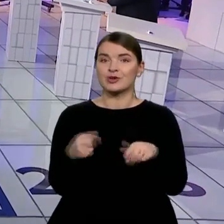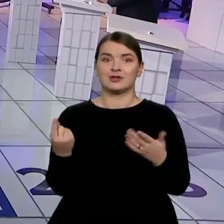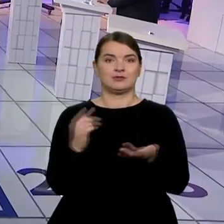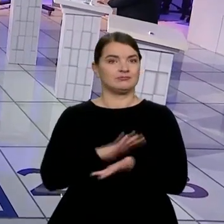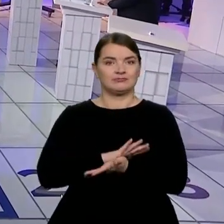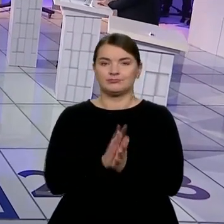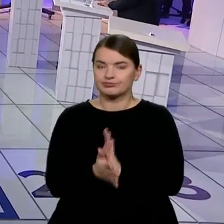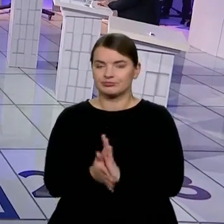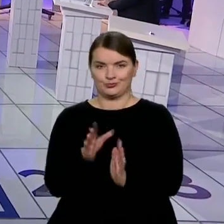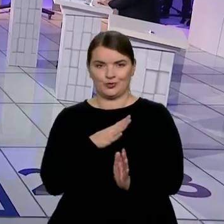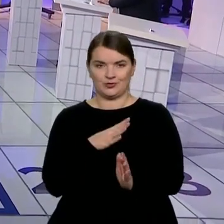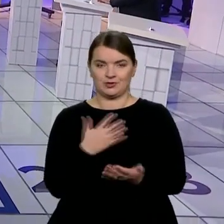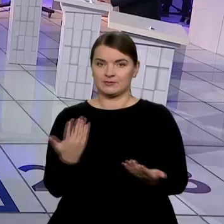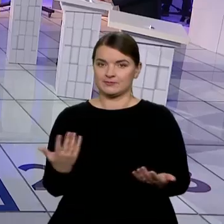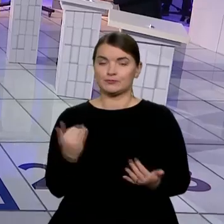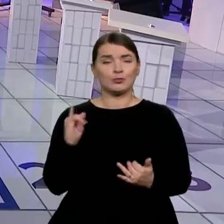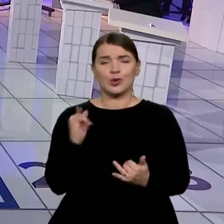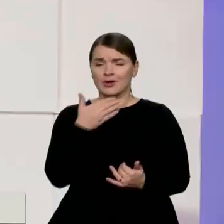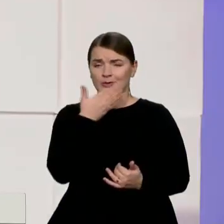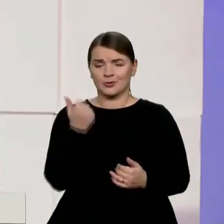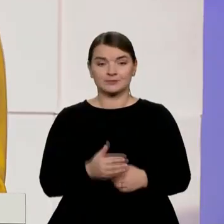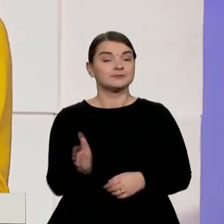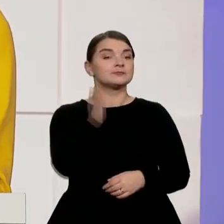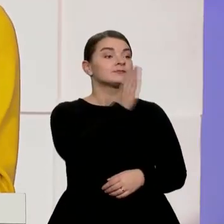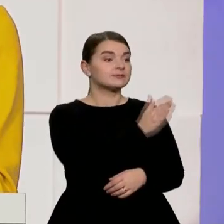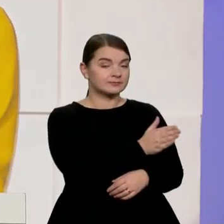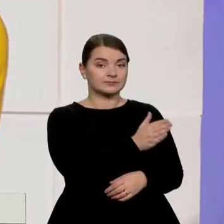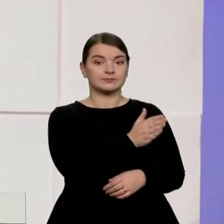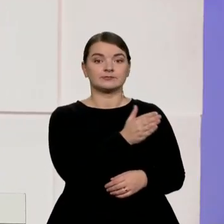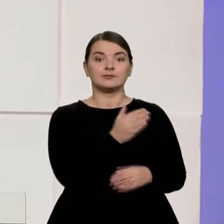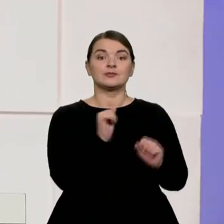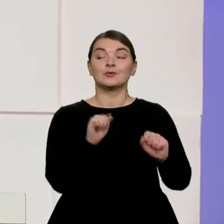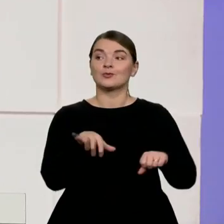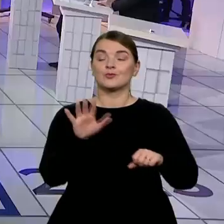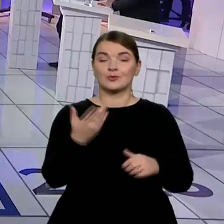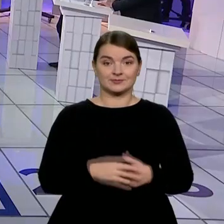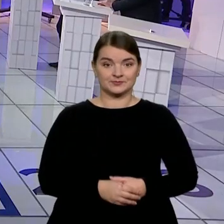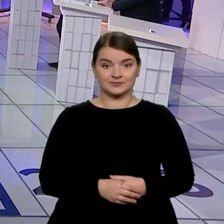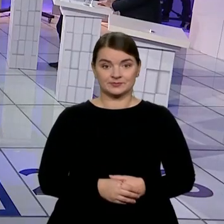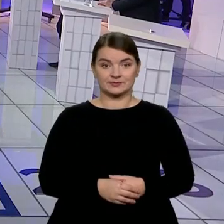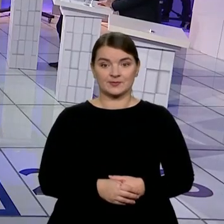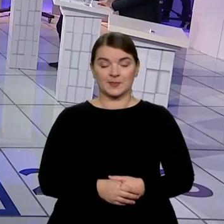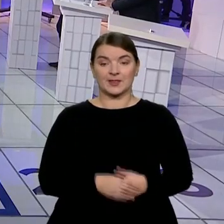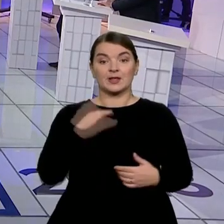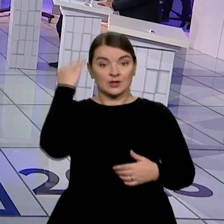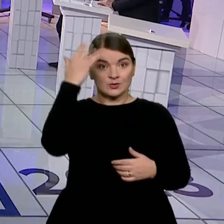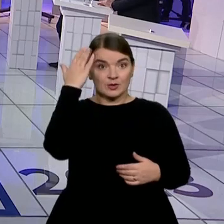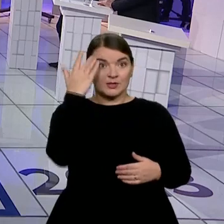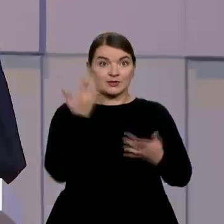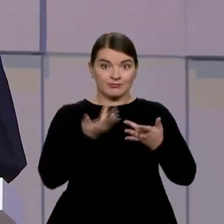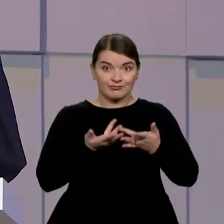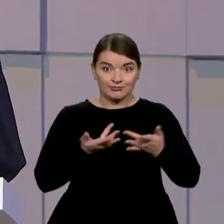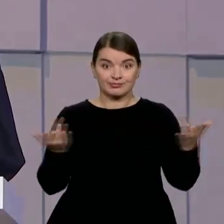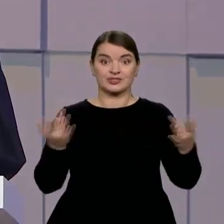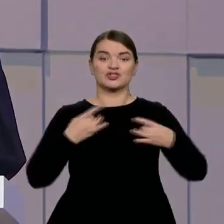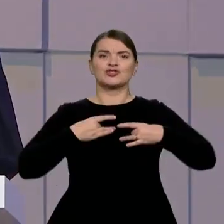Nėra taip blogai, kai bandoma piešti. Dėkui, ponia Visockai, ponia, norit replikuoti, ponia Visockai. Taip, aš manau, kad na, argumentai, kad švenčių metu